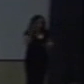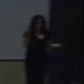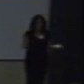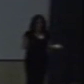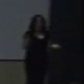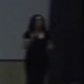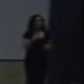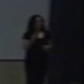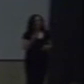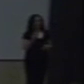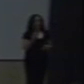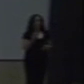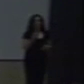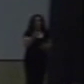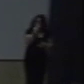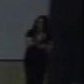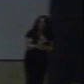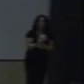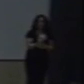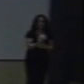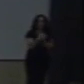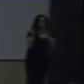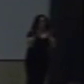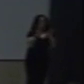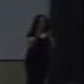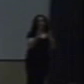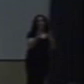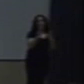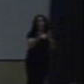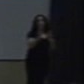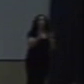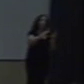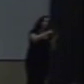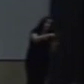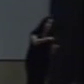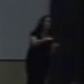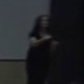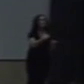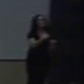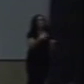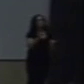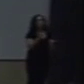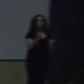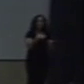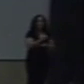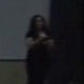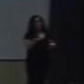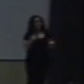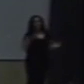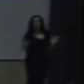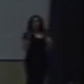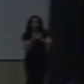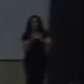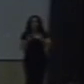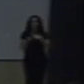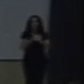molt, molt innovadora, crea empatia, crea efecte mirall, que és l'utilització dels anònims a la televisió, que... Bueno, tres, no per